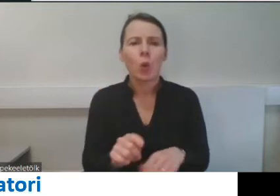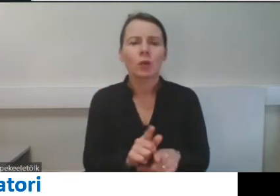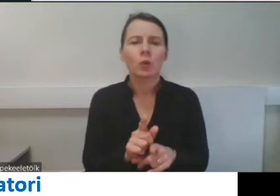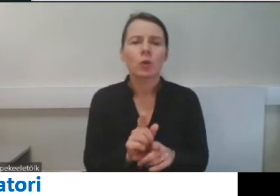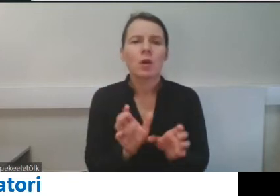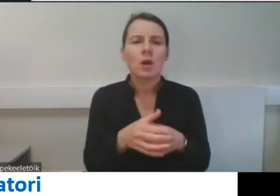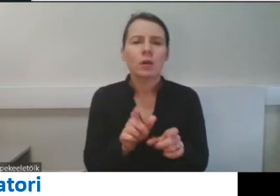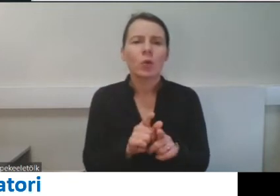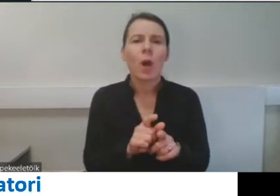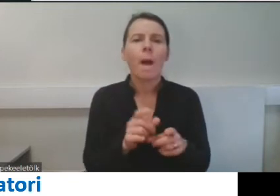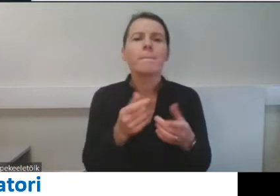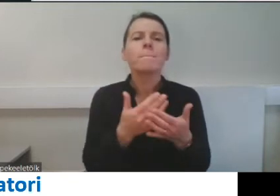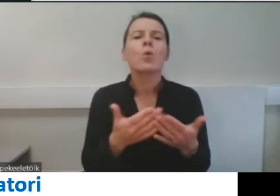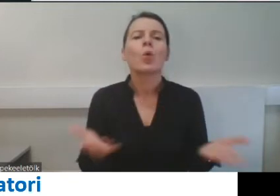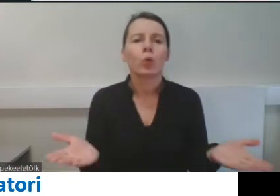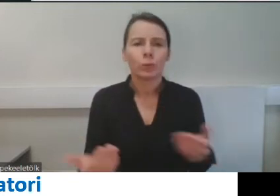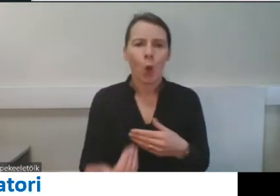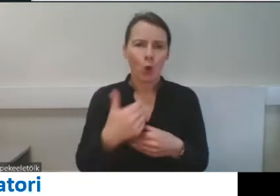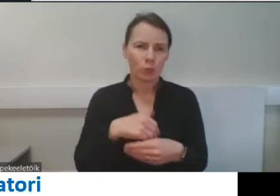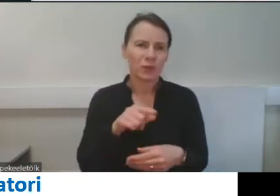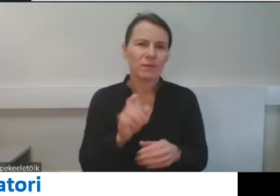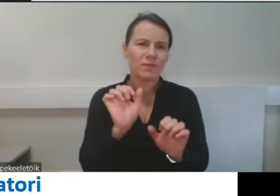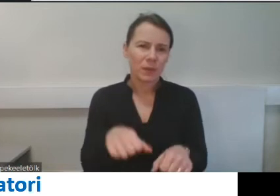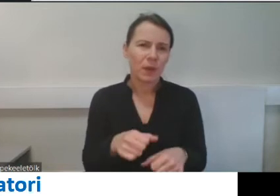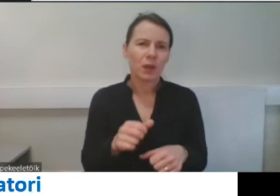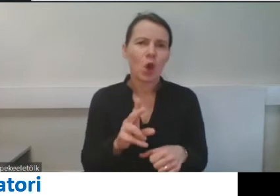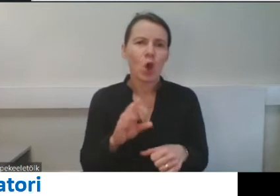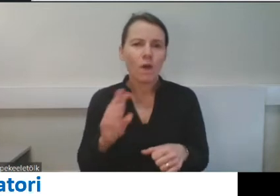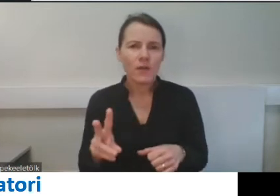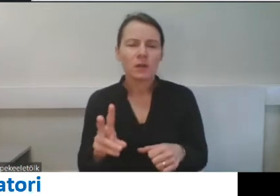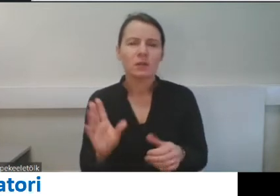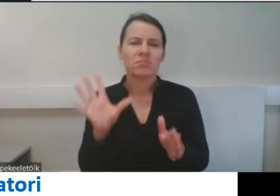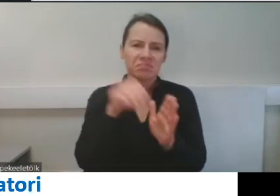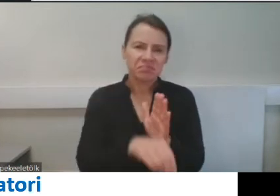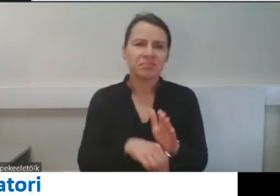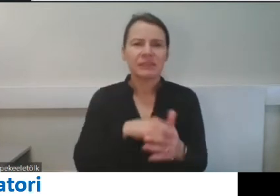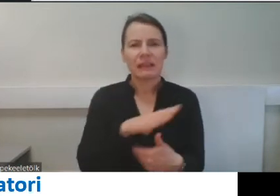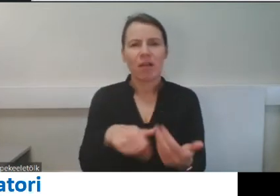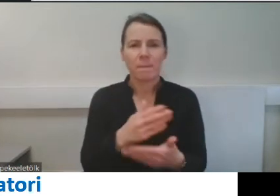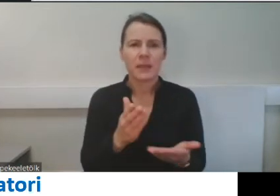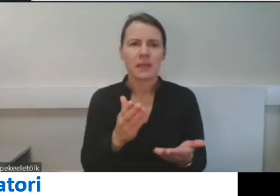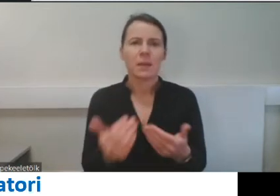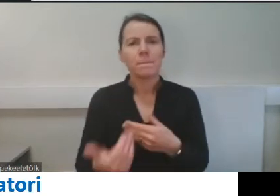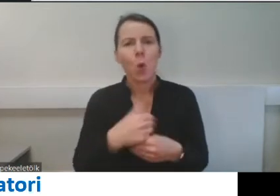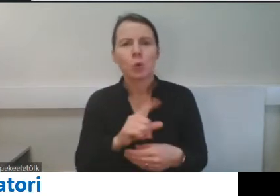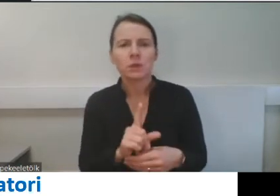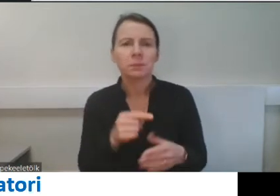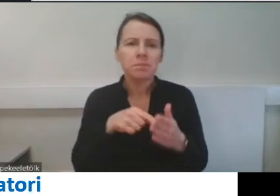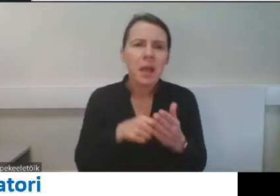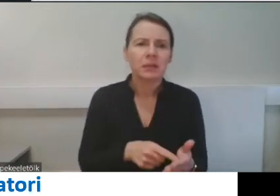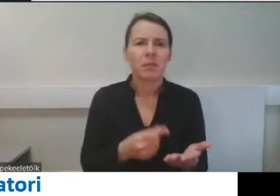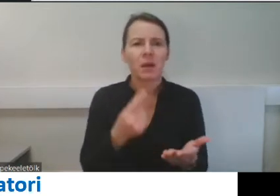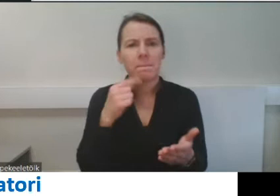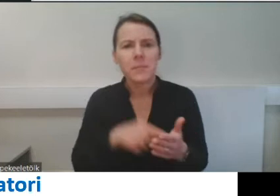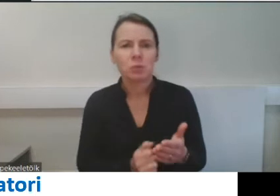rehabilitatsioonisüsteem, kus süsteemi muudeti ja kus teenuse saajate arv langes. Et see tõttu ka see osakaal